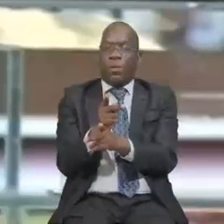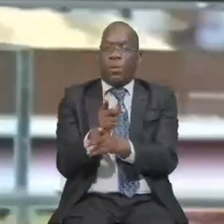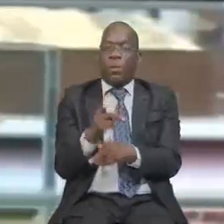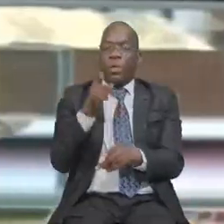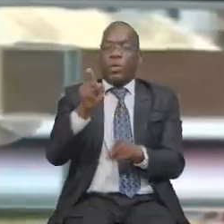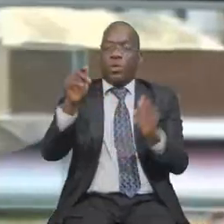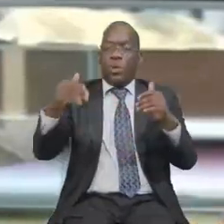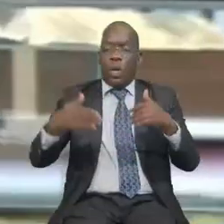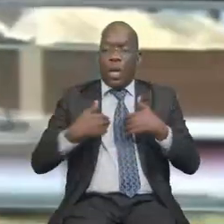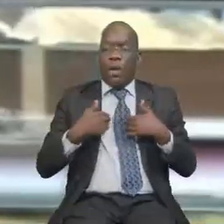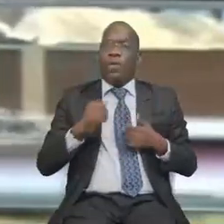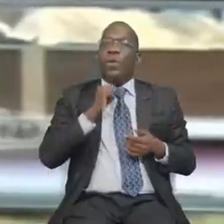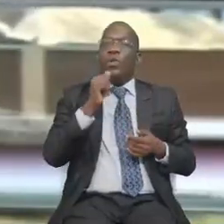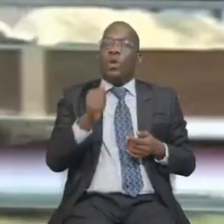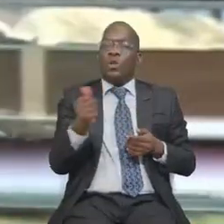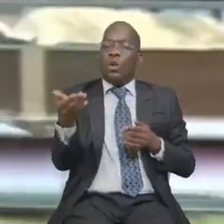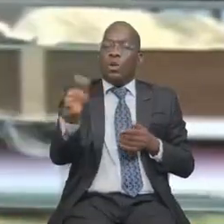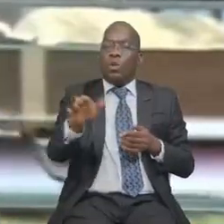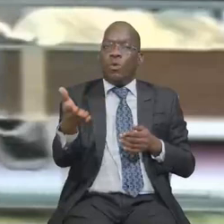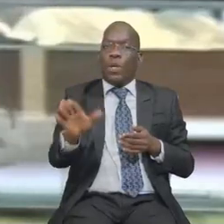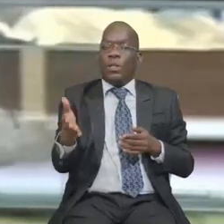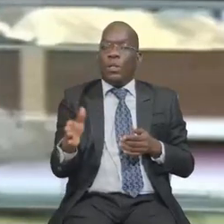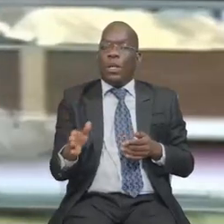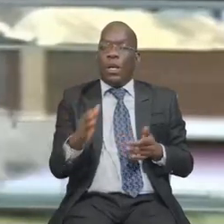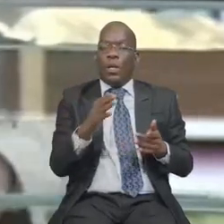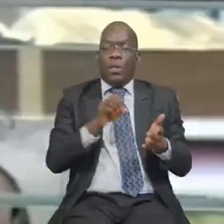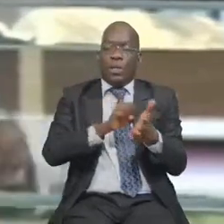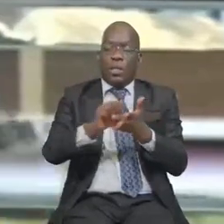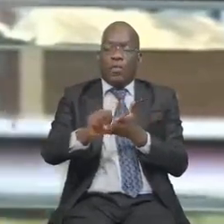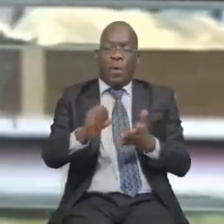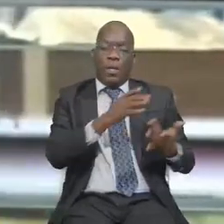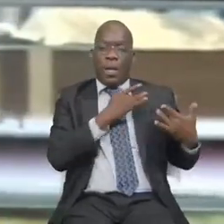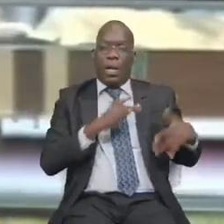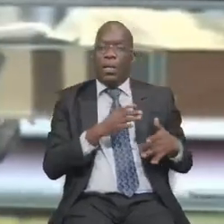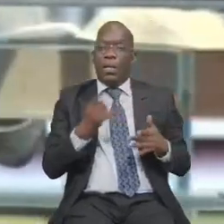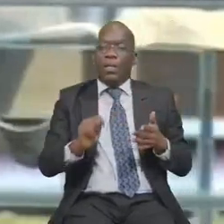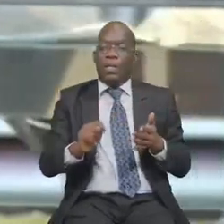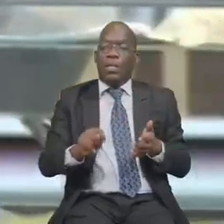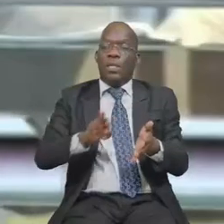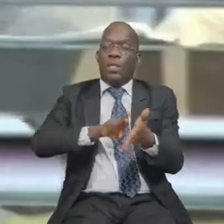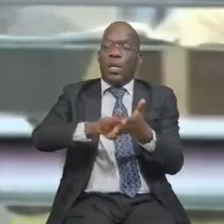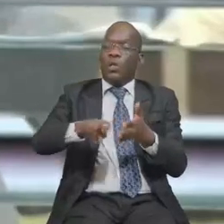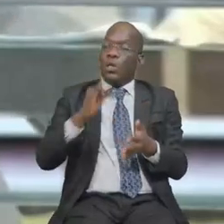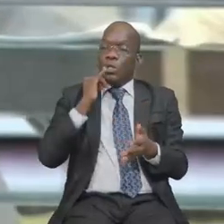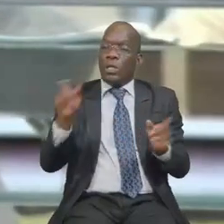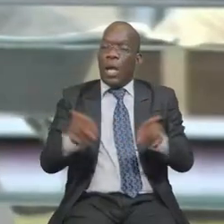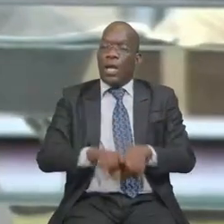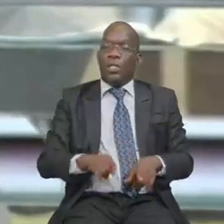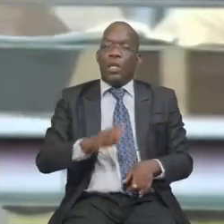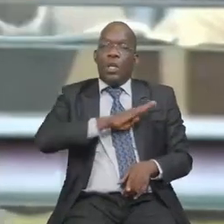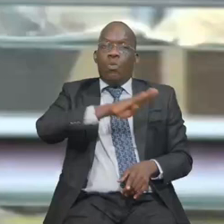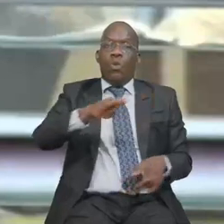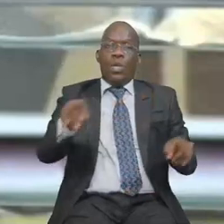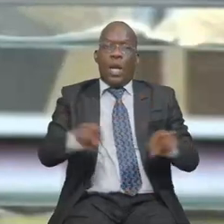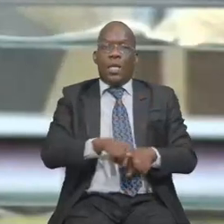Et tu as ce cœur sanctifié non compromettant. Le juste est aussi audacieux qu'un lion.